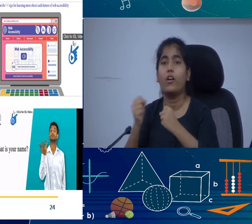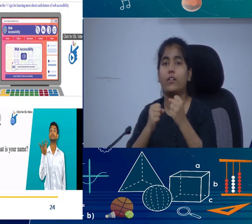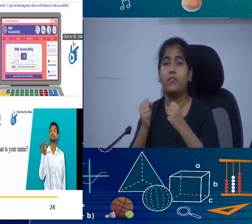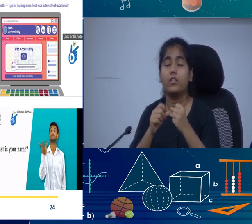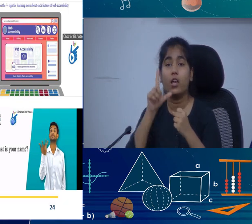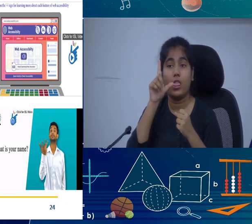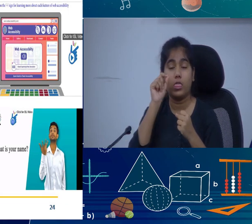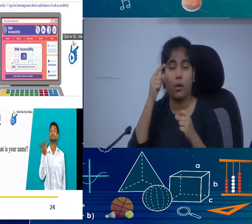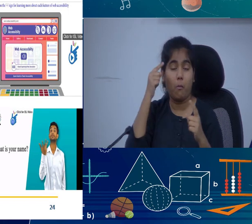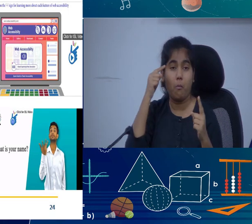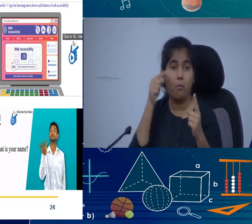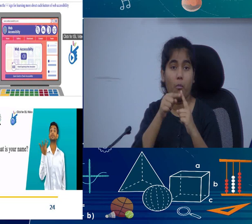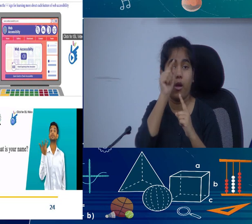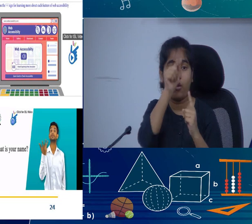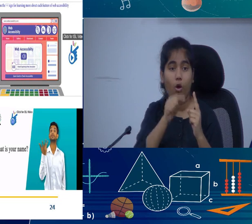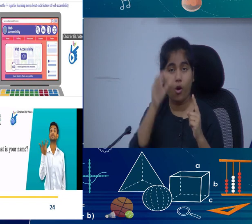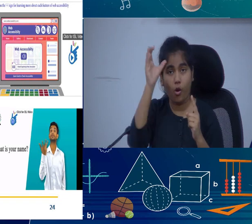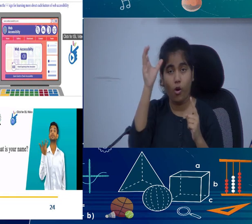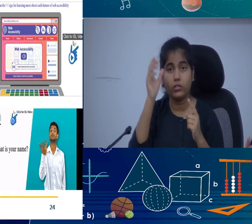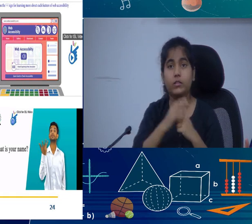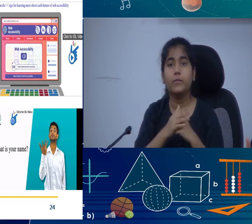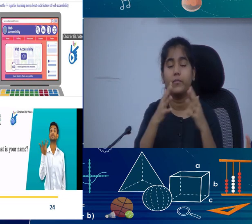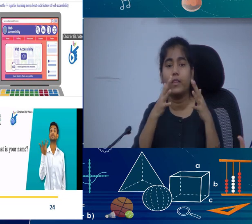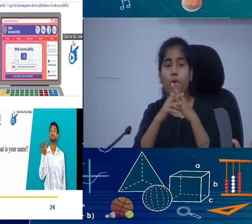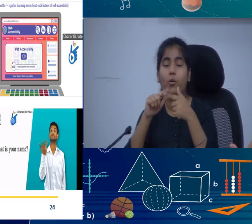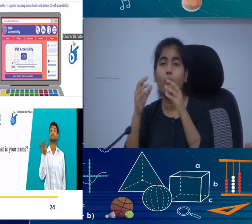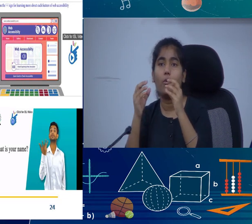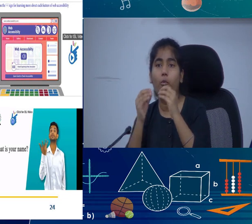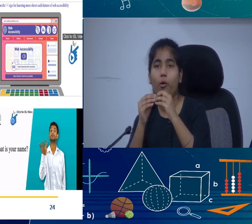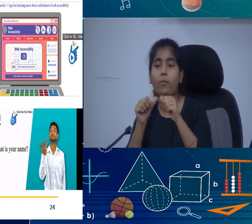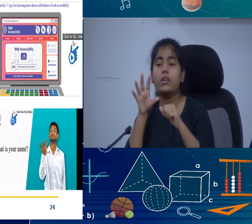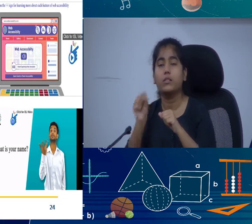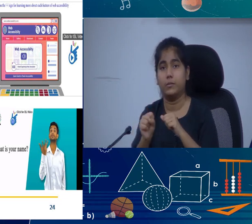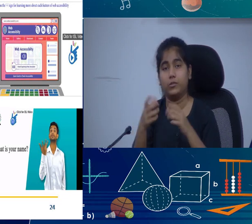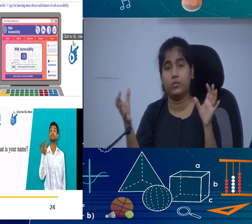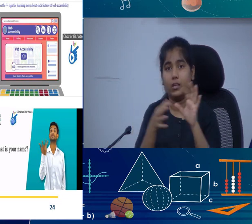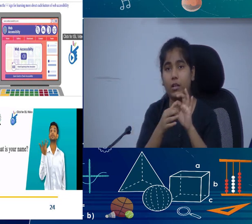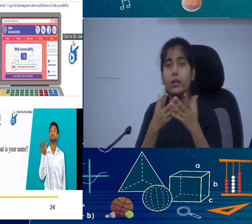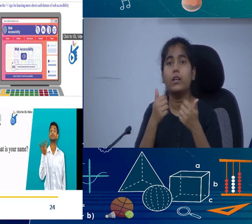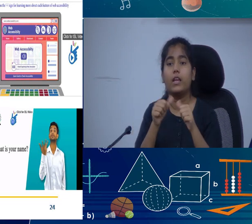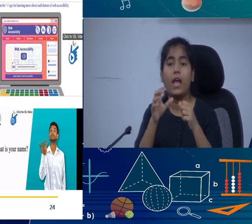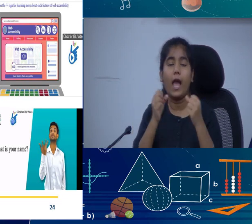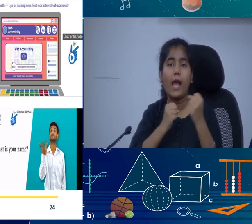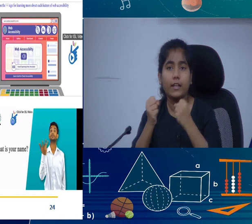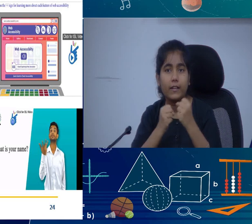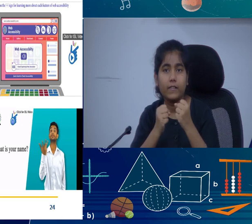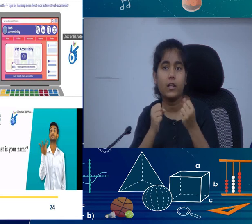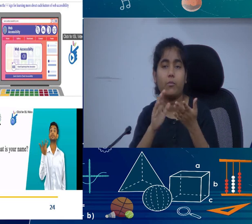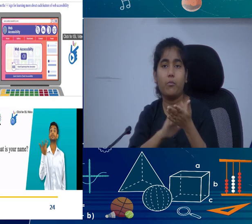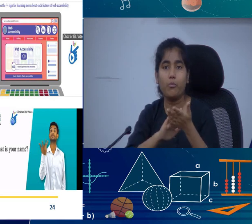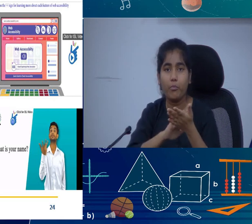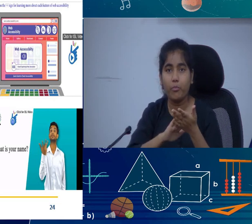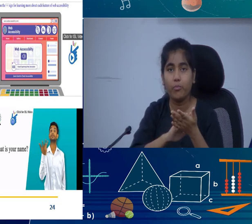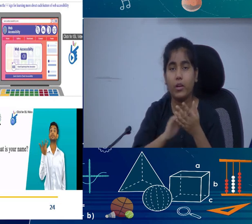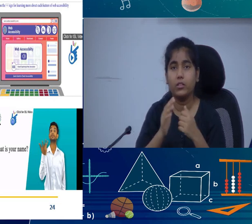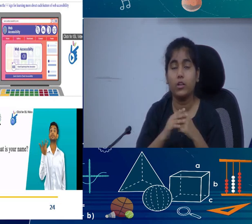कहते हैं लर्निंग थ्रू फन एक्टिविटीज़, उसके अंदर हमने इन्हीं कॉन्सेप्ट्स को, जो मैंने आज आपको 10 मेन कॉन्सेप्ट बताए हैं, और वेब एक्सेसिबिलिटी